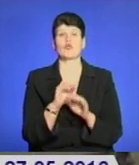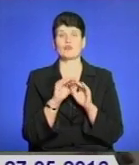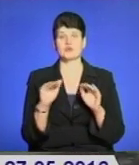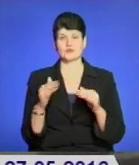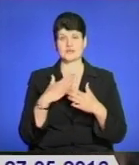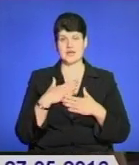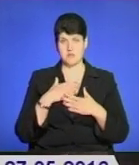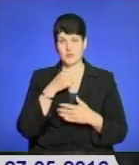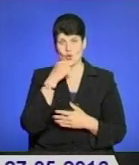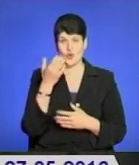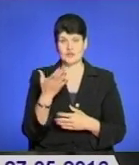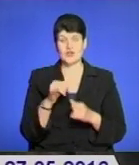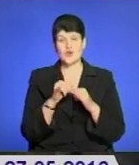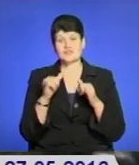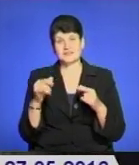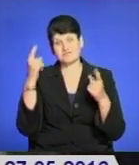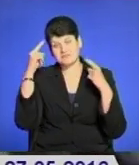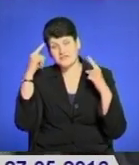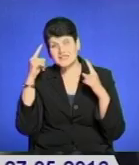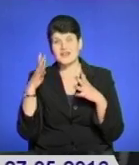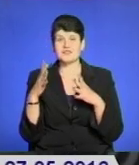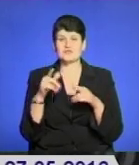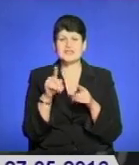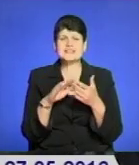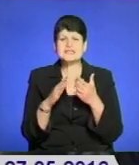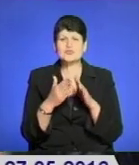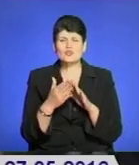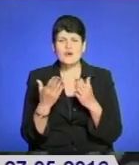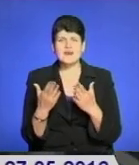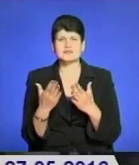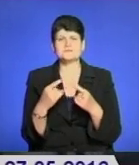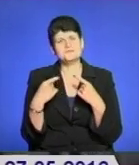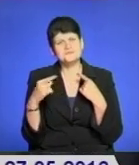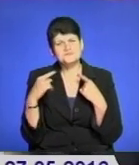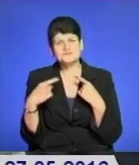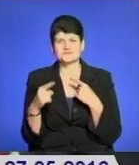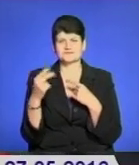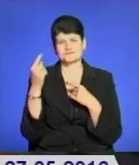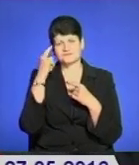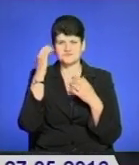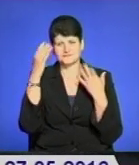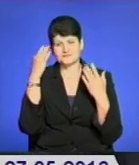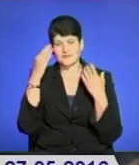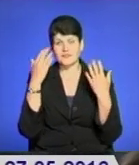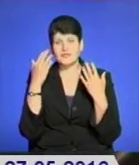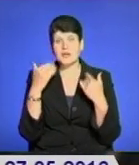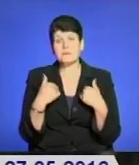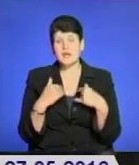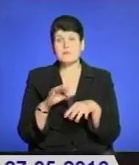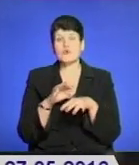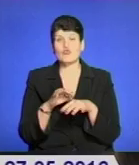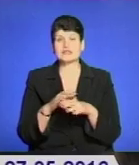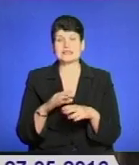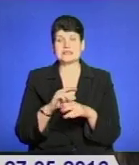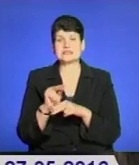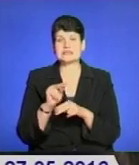нами, дорослими, розвинена фантазія. Тобто вони ситуації зовсім по-інакшому малюють. І ми проводимо